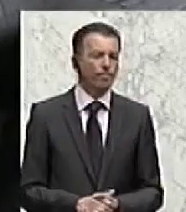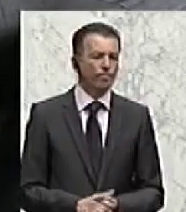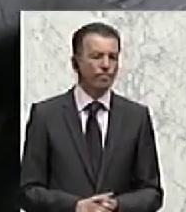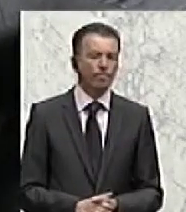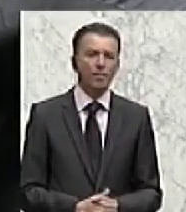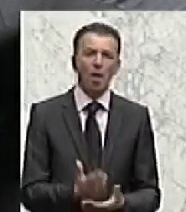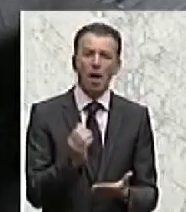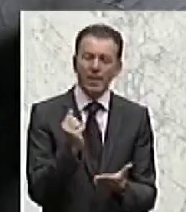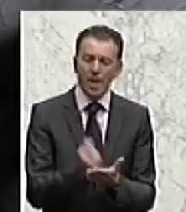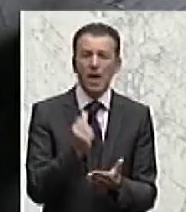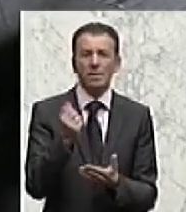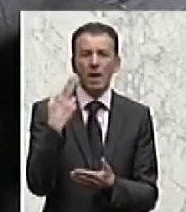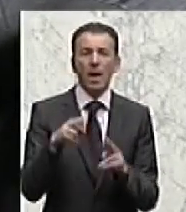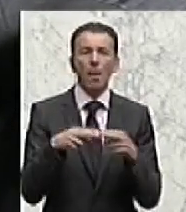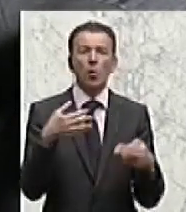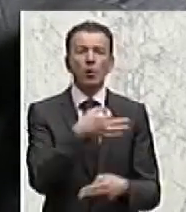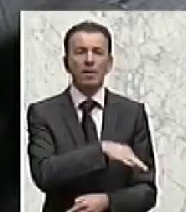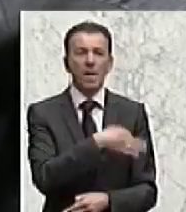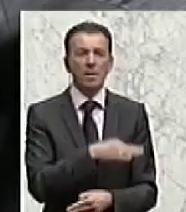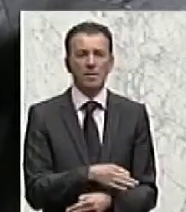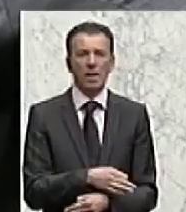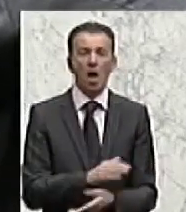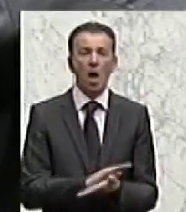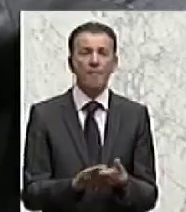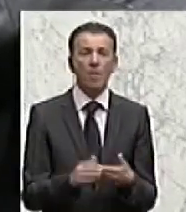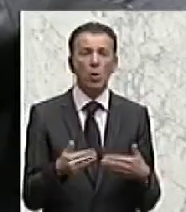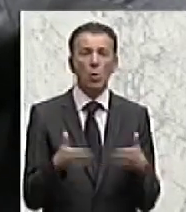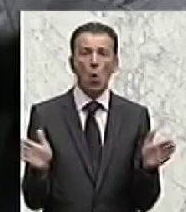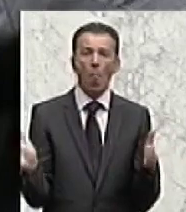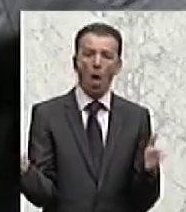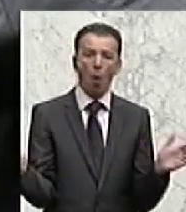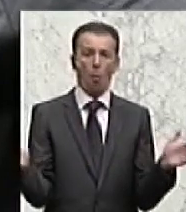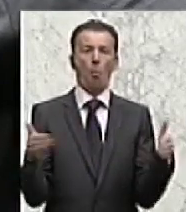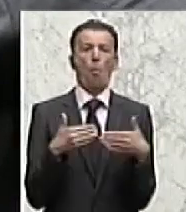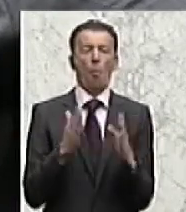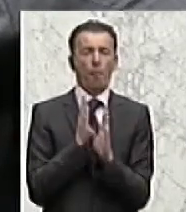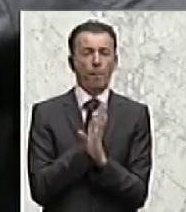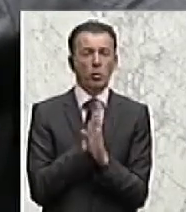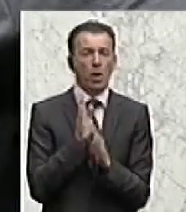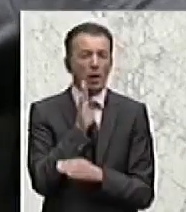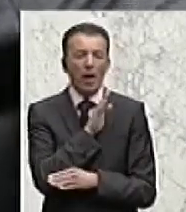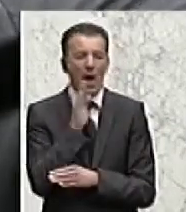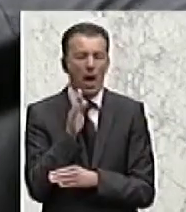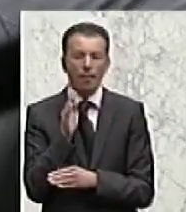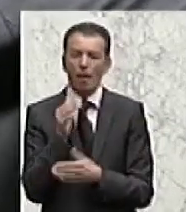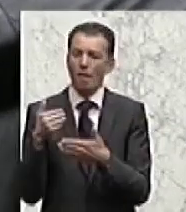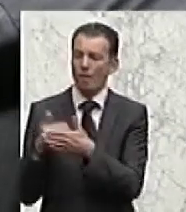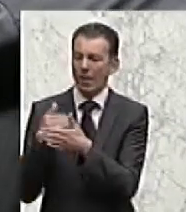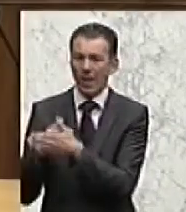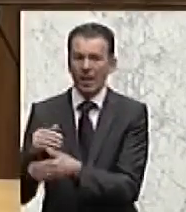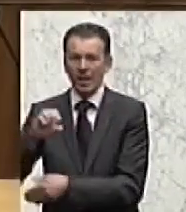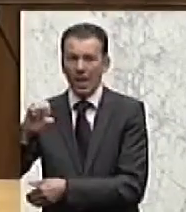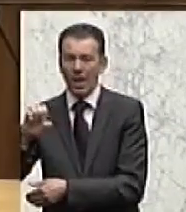ist, Herr Bundeskanzler, dass hier hinter verschlossenen Türen zwischen auf der einen Seite Vertretern der Europäischen